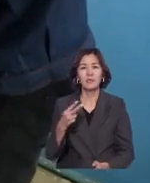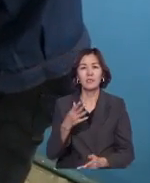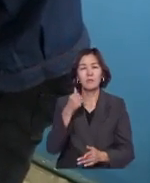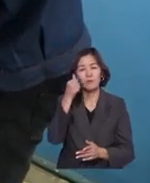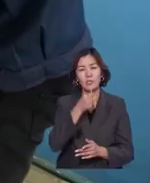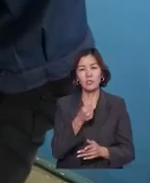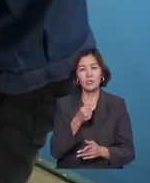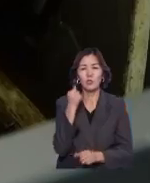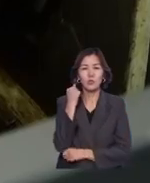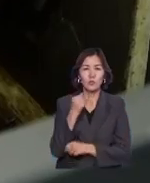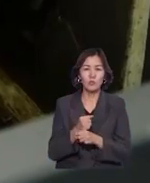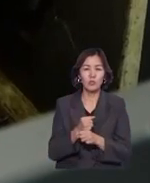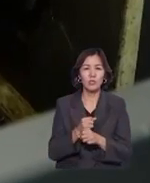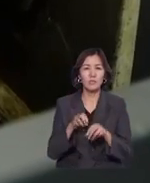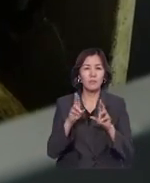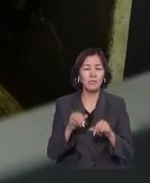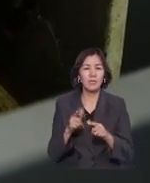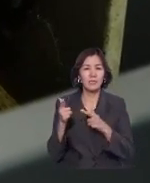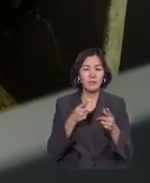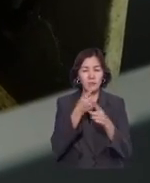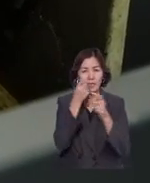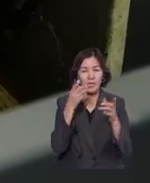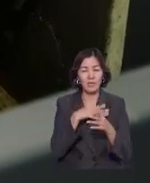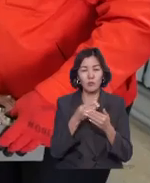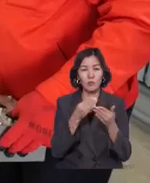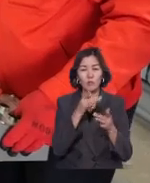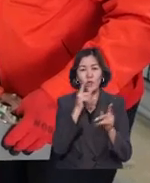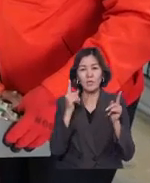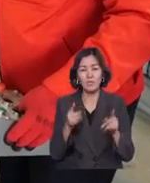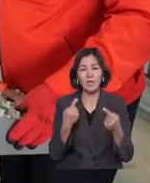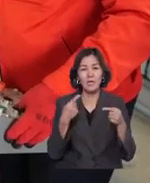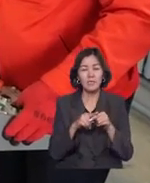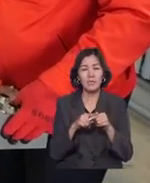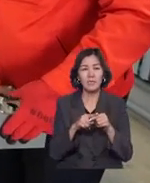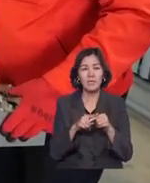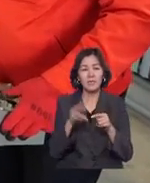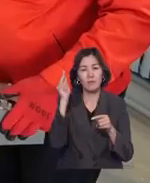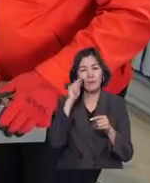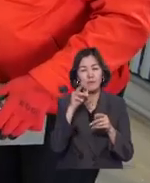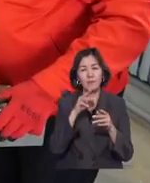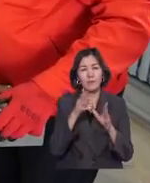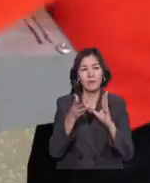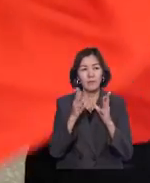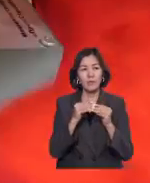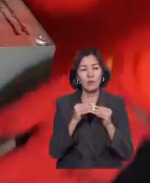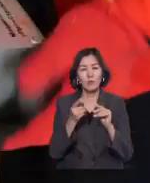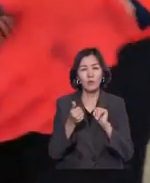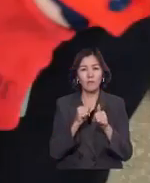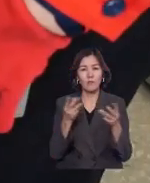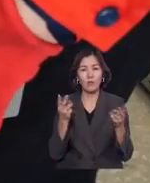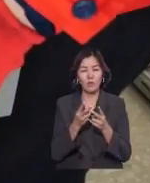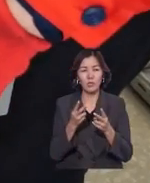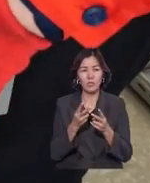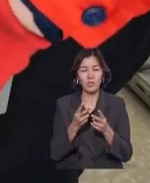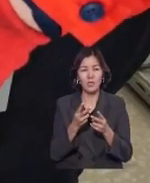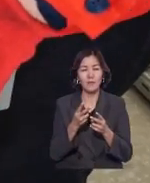2025 жыл жұмысшы мамандықтар жылы деп жарияланды. Осы уақыт ішінде техникалық және кәсіби білім беру жүйесін реформалау қажет. Әрі біз жұмысшы